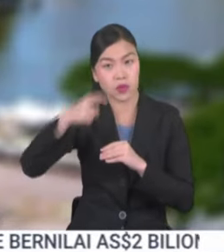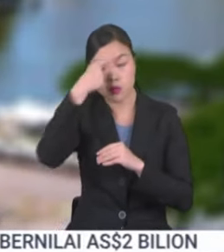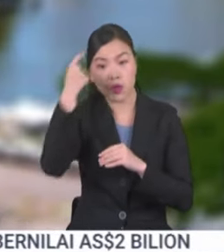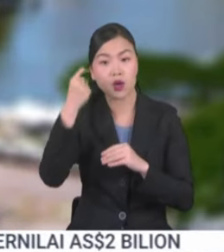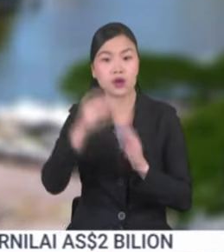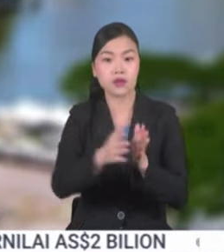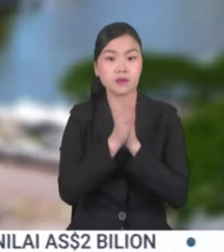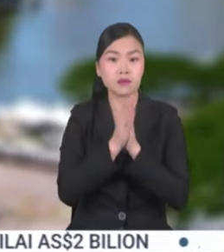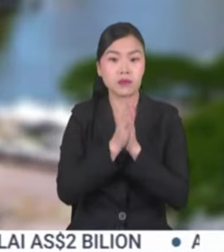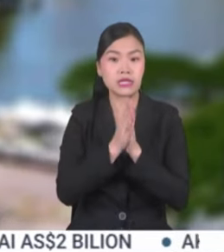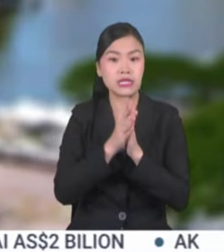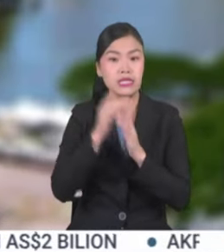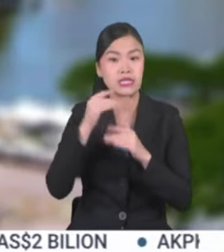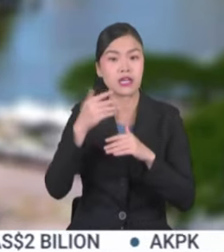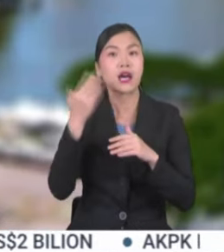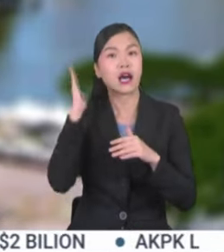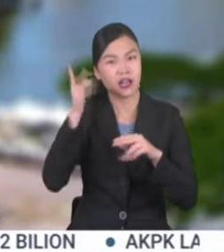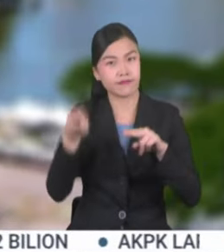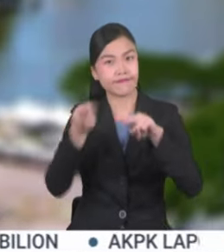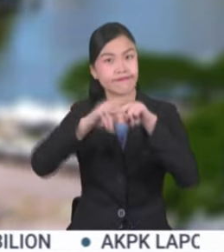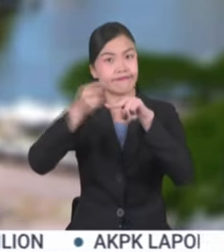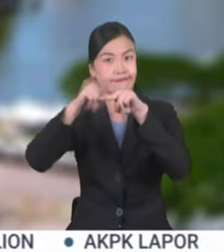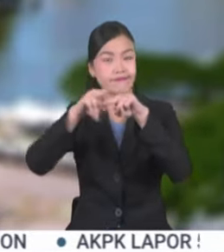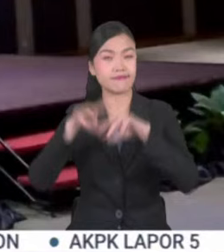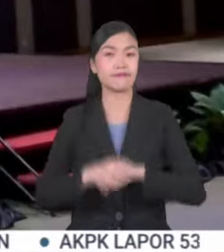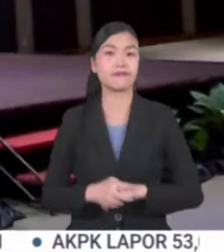pemohon skim ini dijangka meningkat.